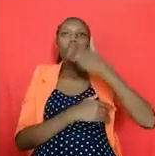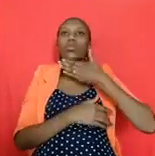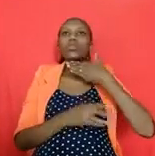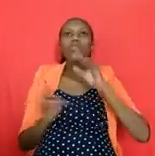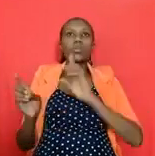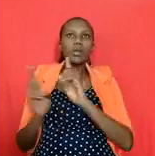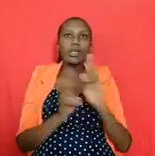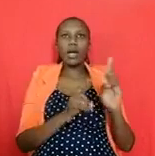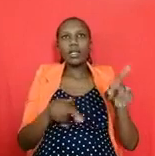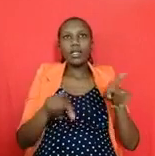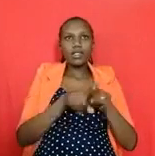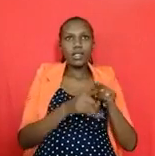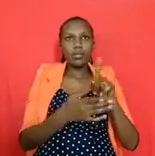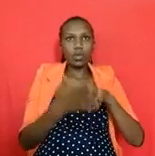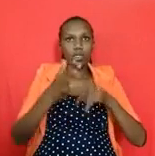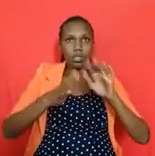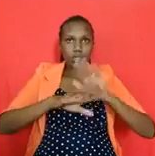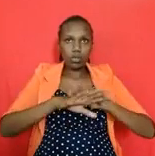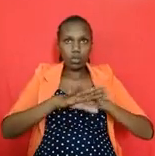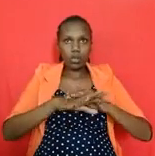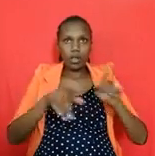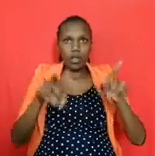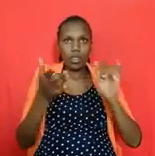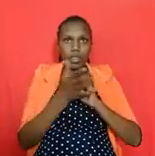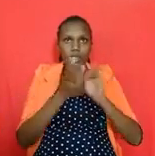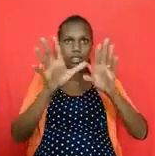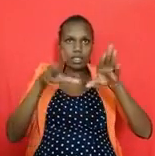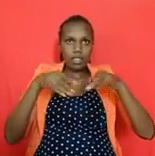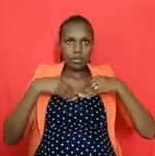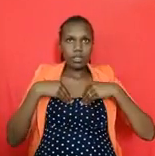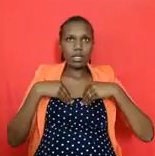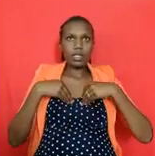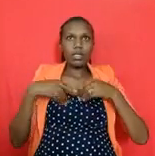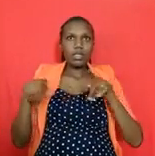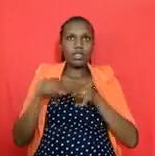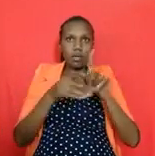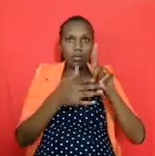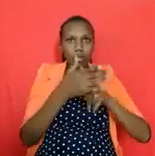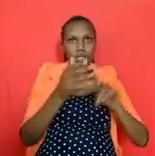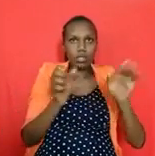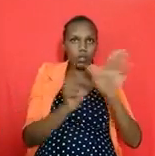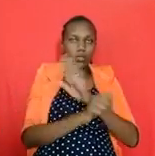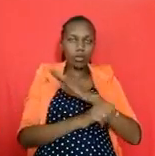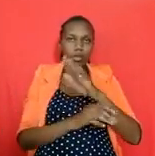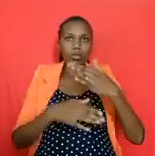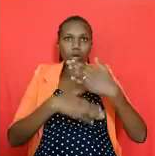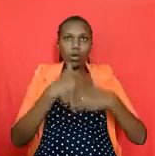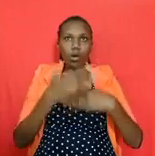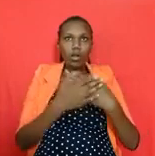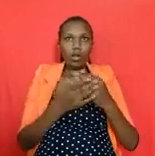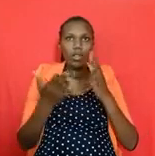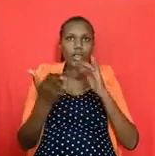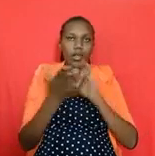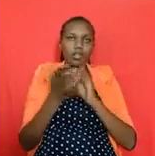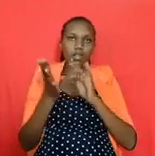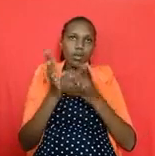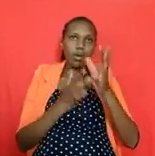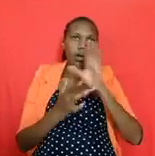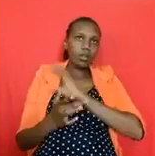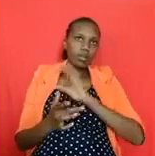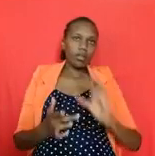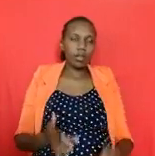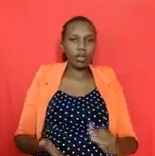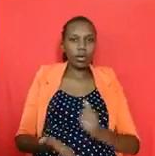mekwo namo nĩ marĩa mega marĩa mangĩtĩkĩrĩka o marĩa makinyanĩru kũna kĩu nĩkĩo kiugo kĩa mwathani